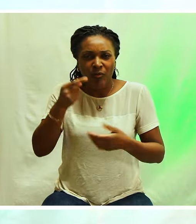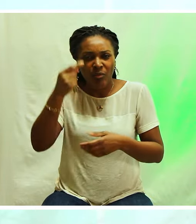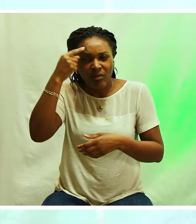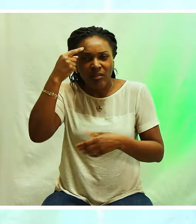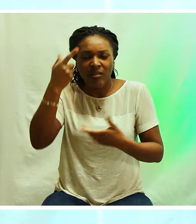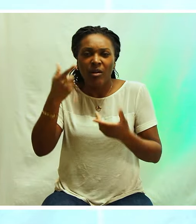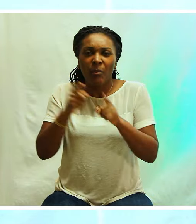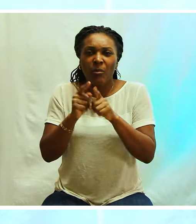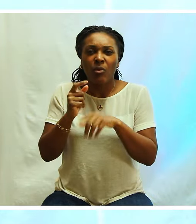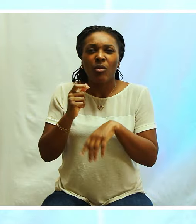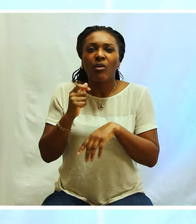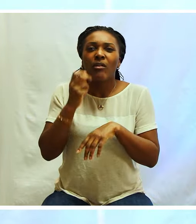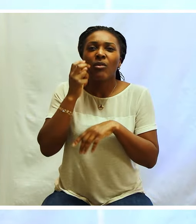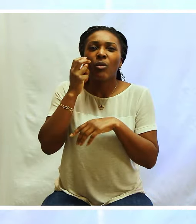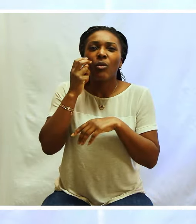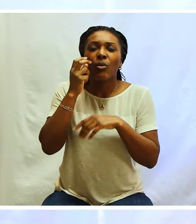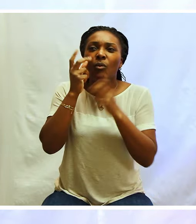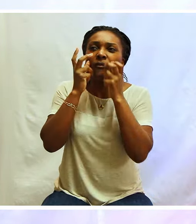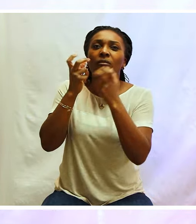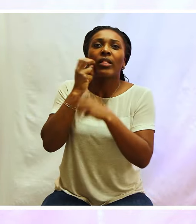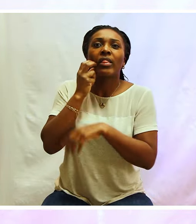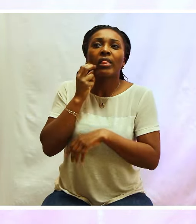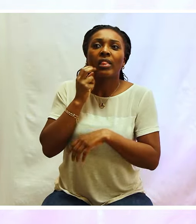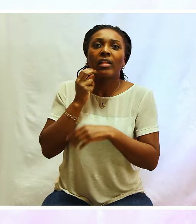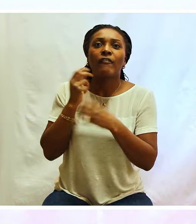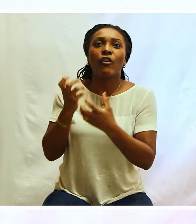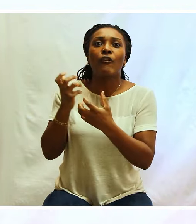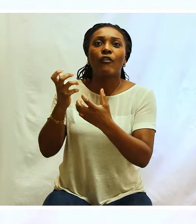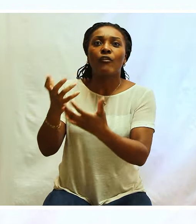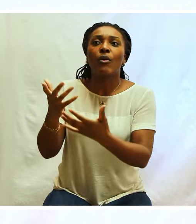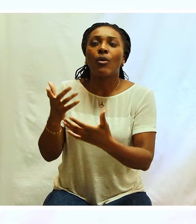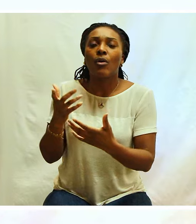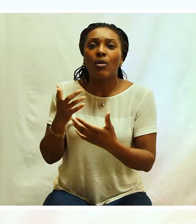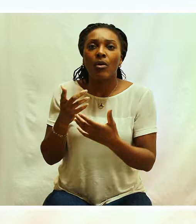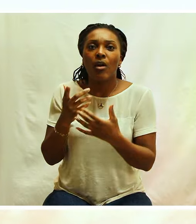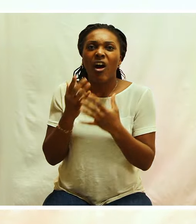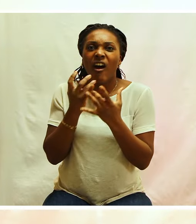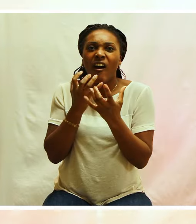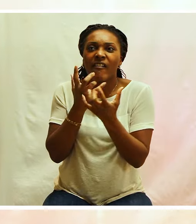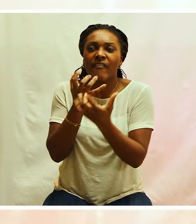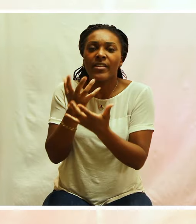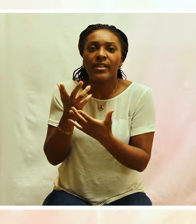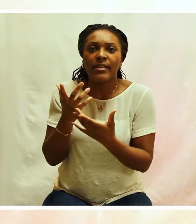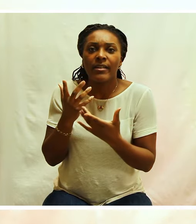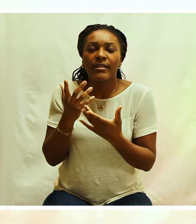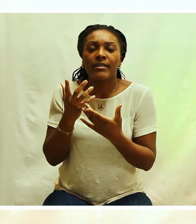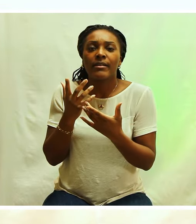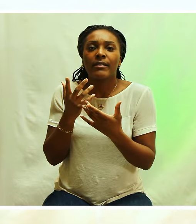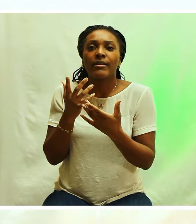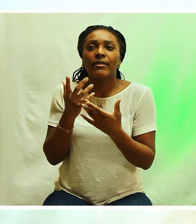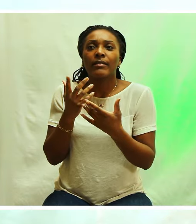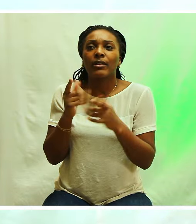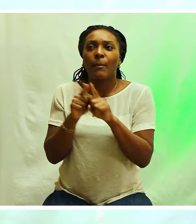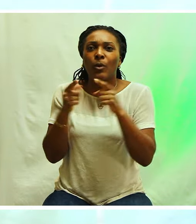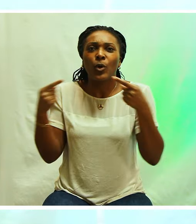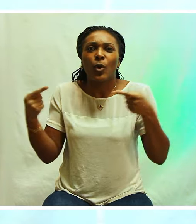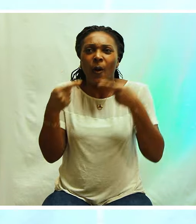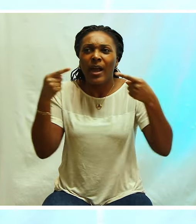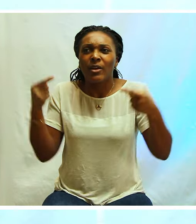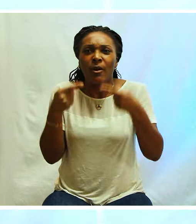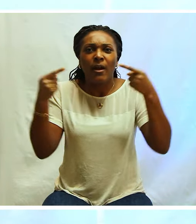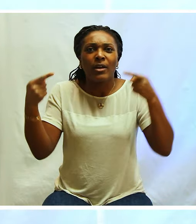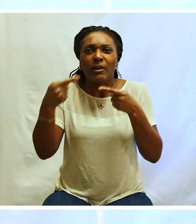Vous convoitez et vous ne possédez pas, vous êtes meurtriers et envieux et vous ne pouvez pas obtenir. Vous avez des querelles et des